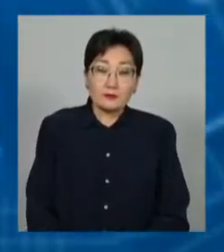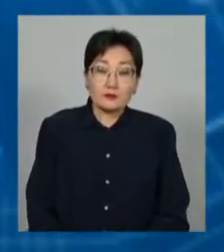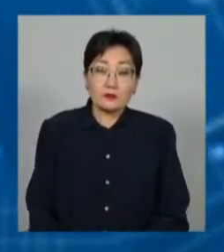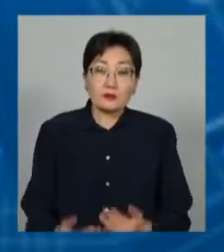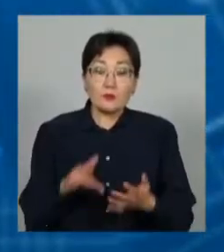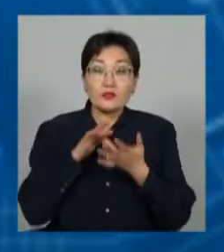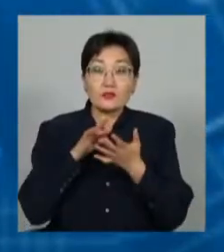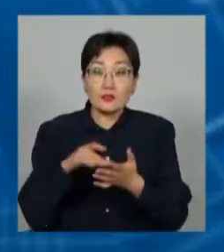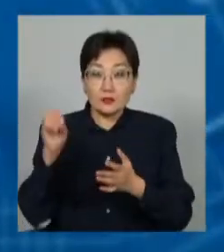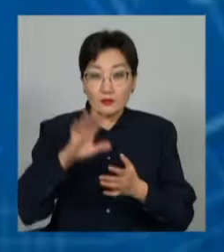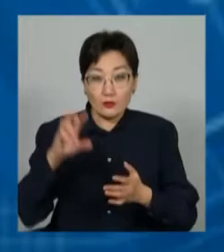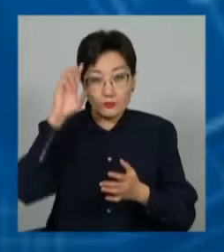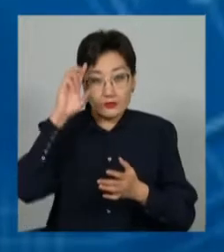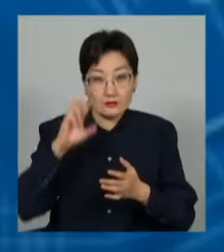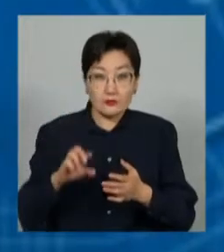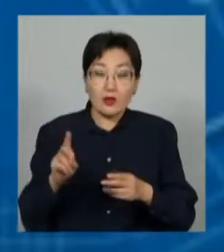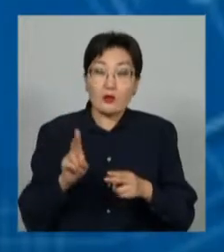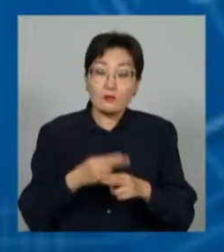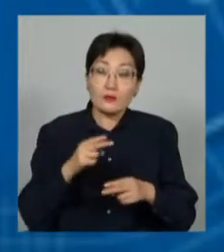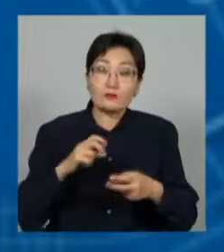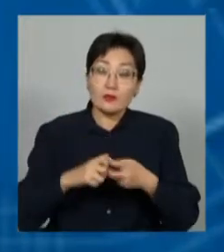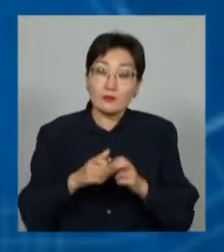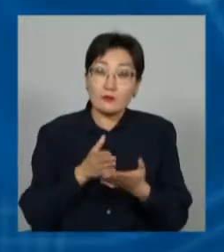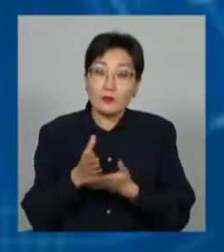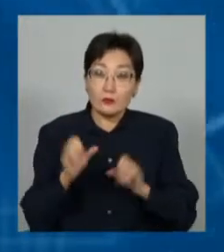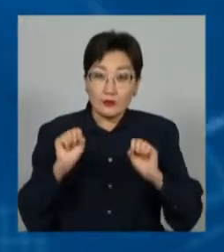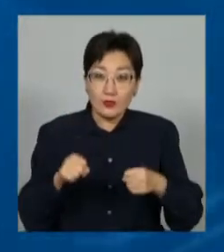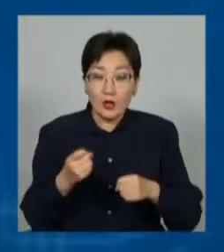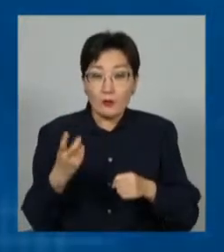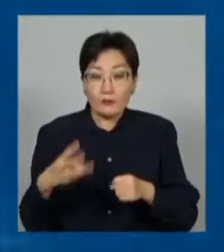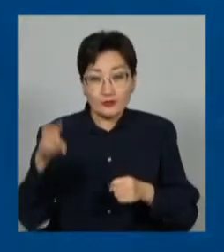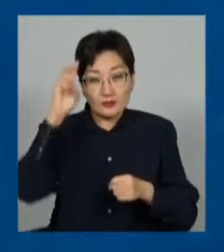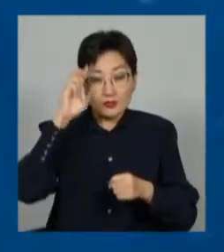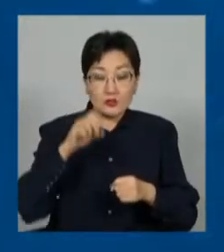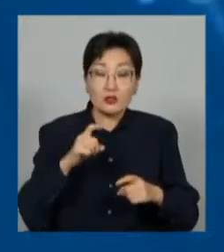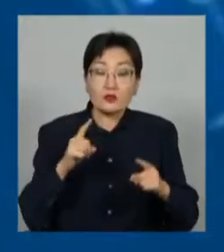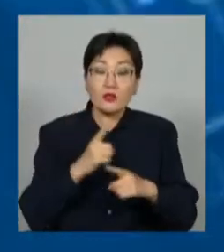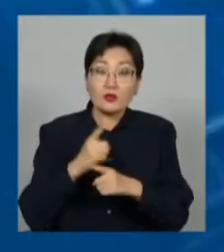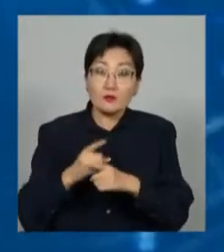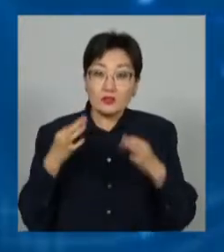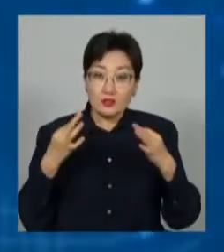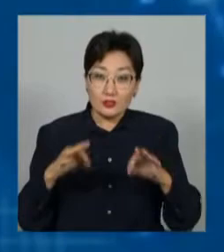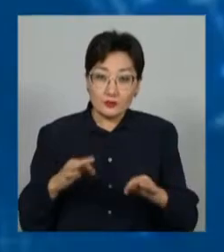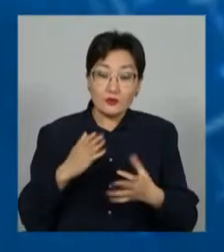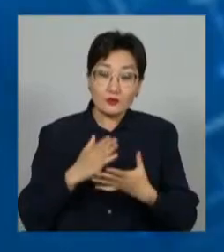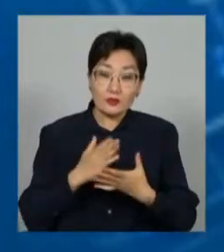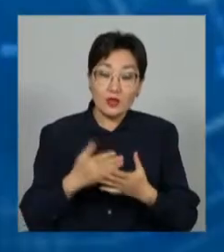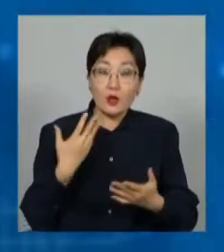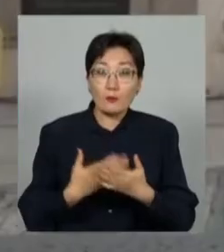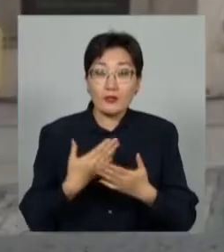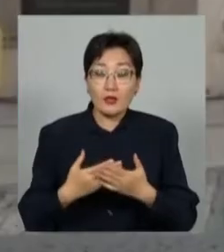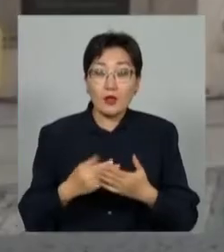Енді туристер Еуропа елдеріне еш кедергісіз кіре алады, себебі ондағы бірқатар мемлекет карантиндік шектеулерді жеңілдетіп жатыр.